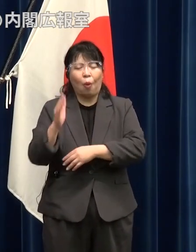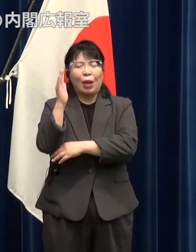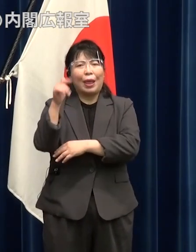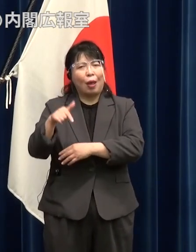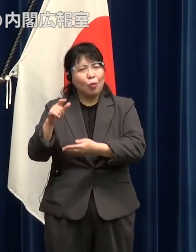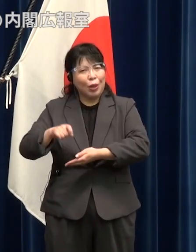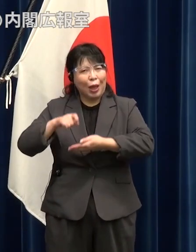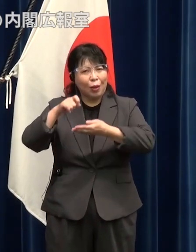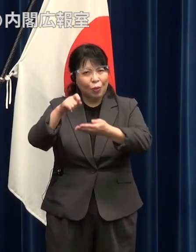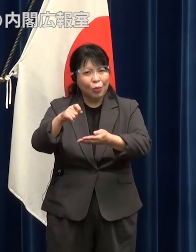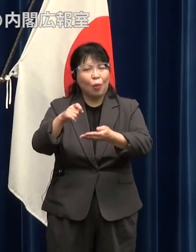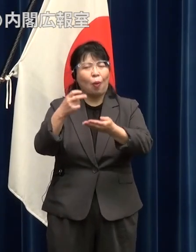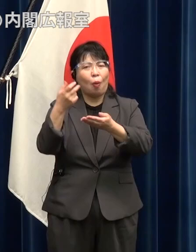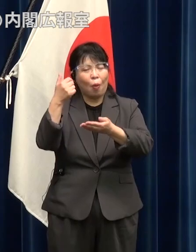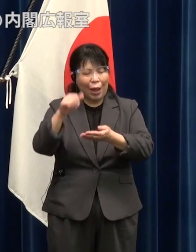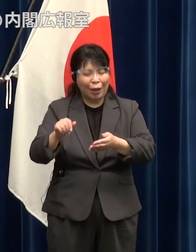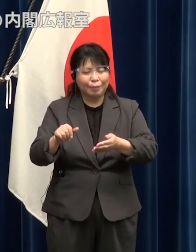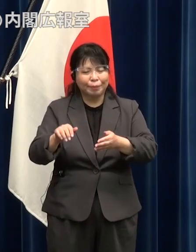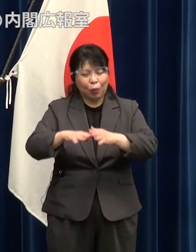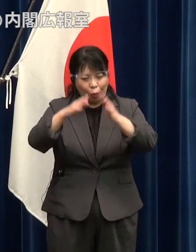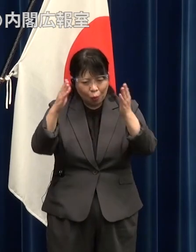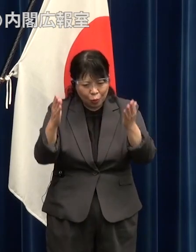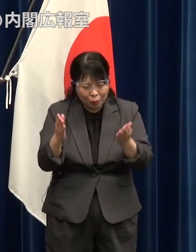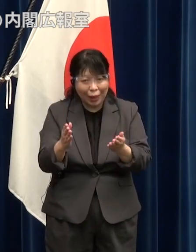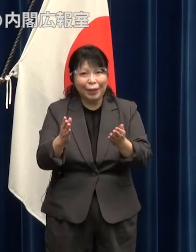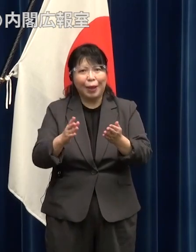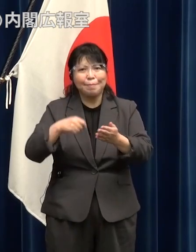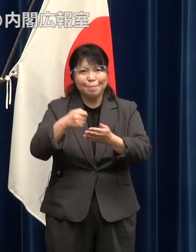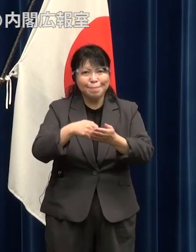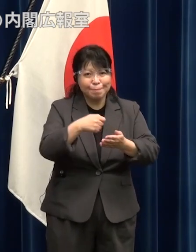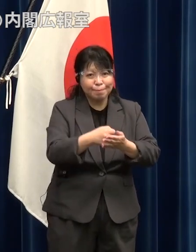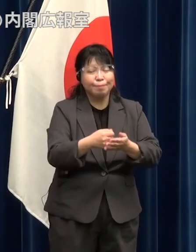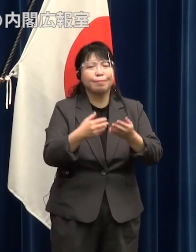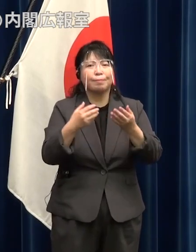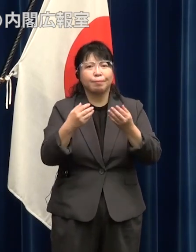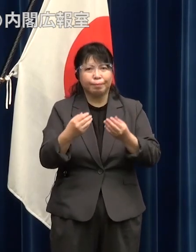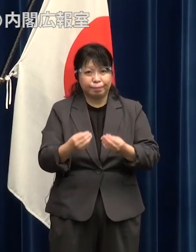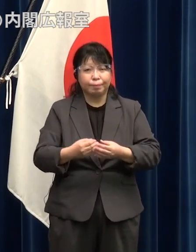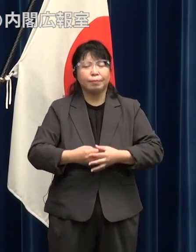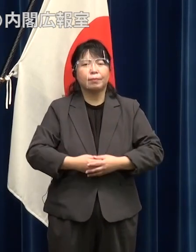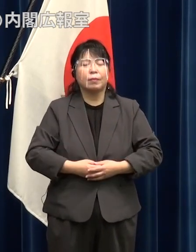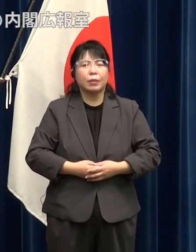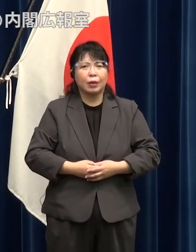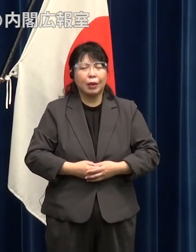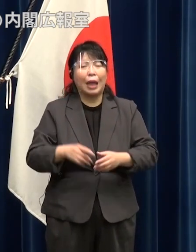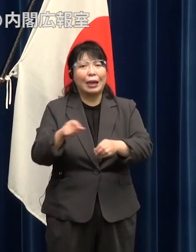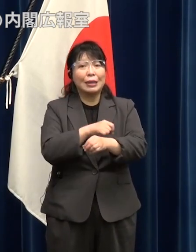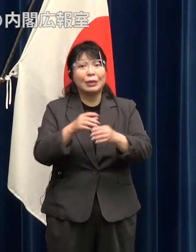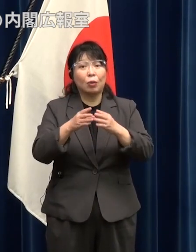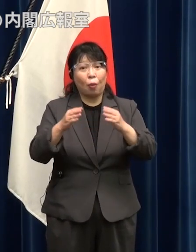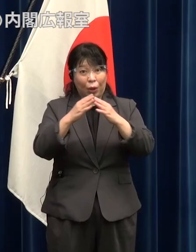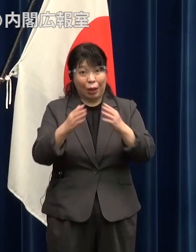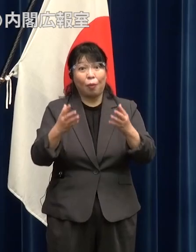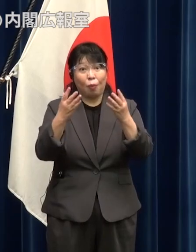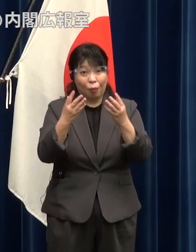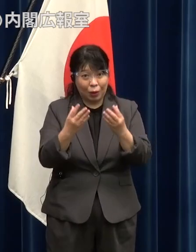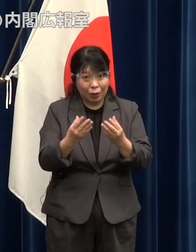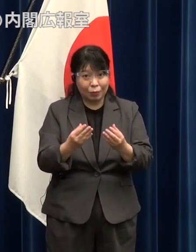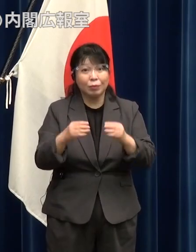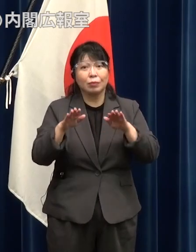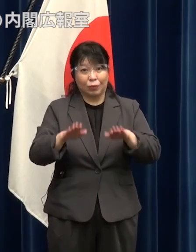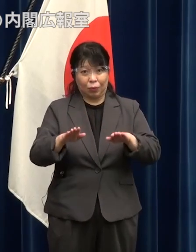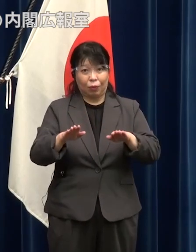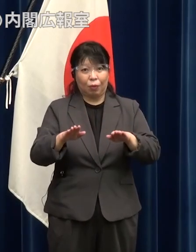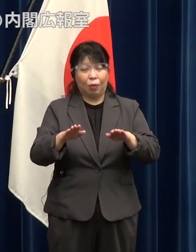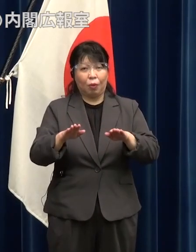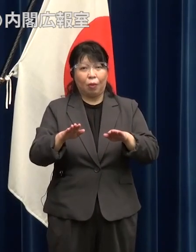立させることができました。臨時国会を終えるにあたり、総理大臣として先頭に立